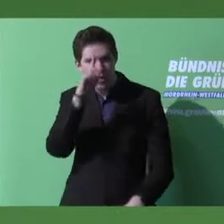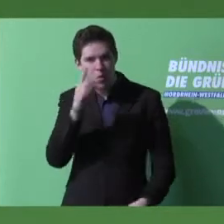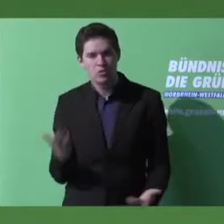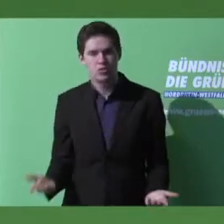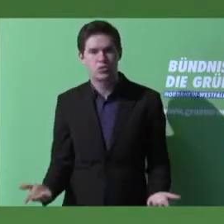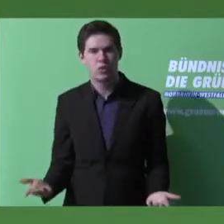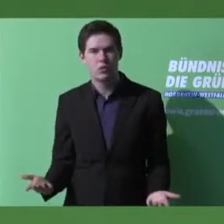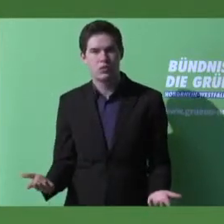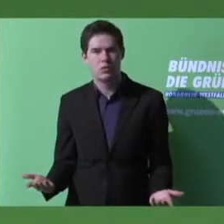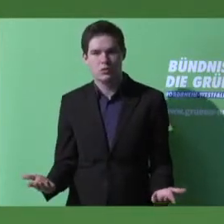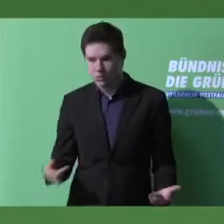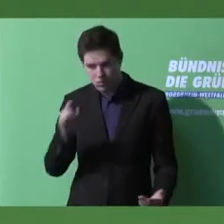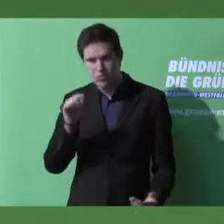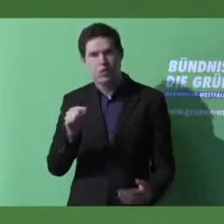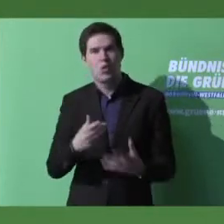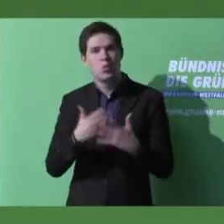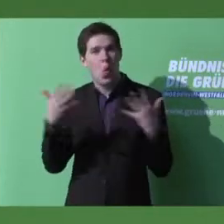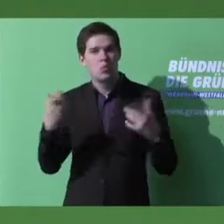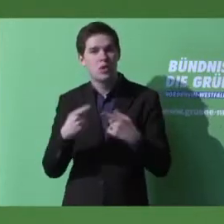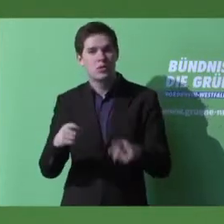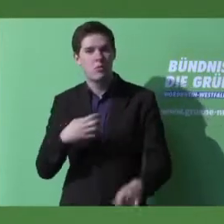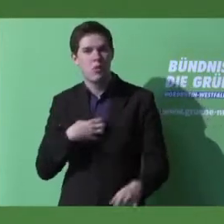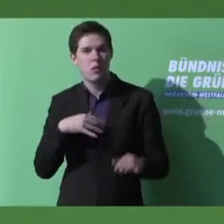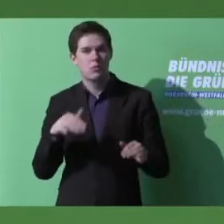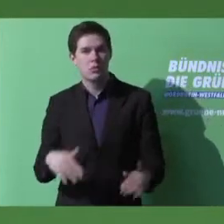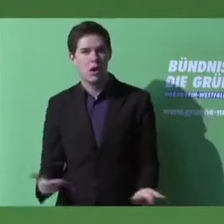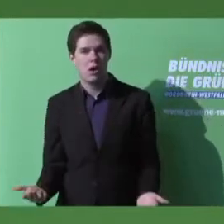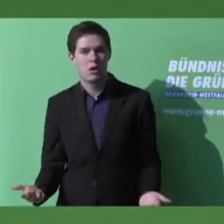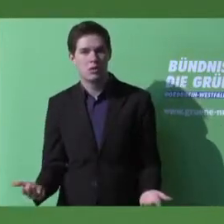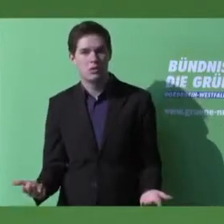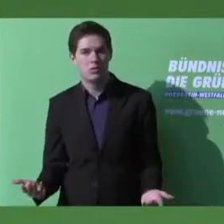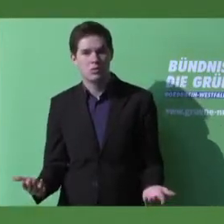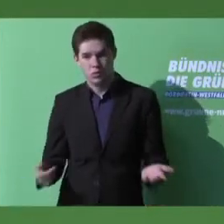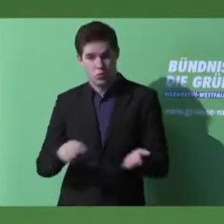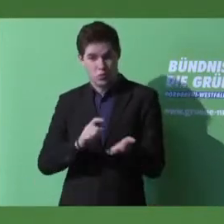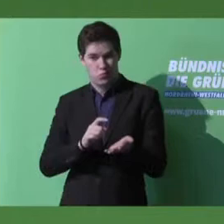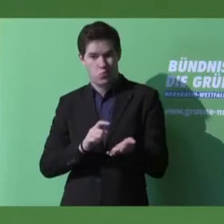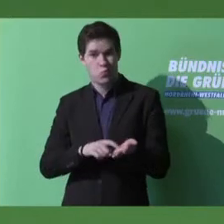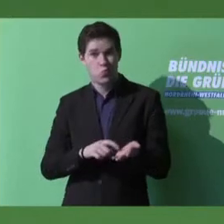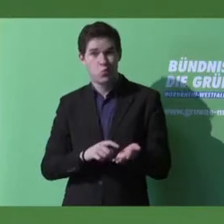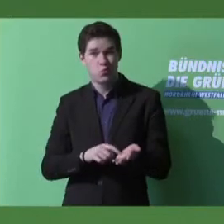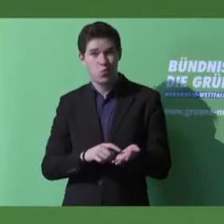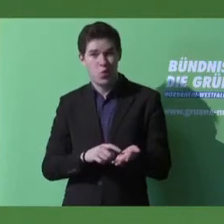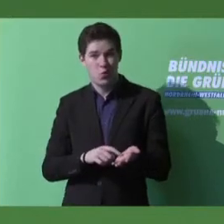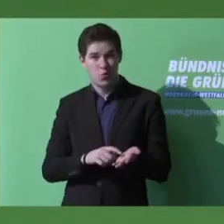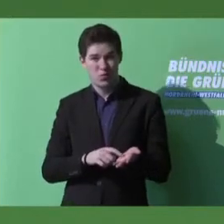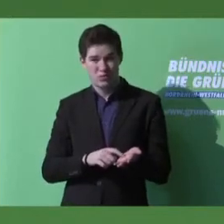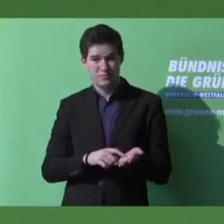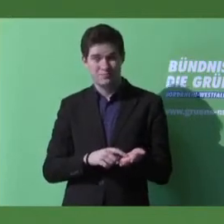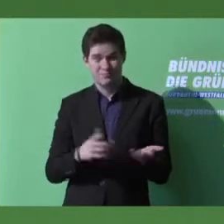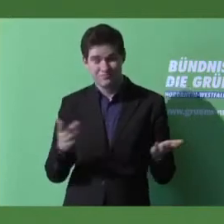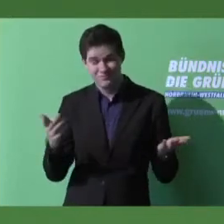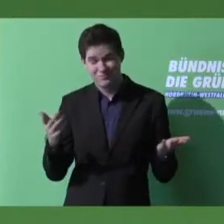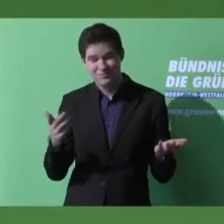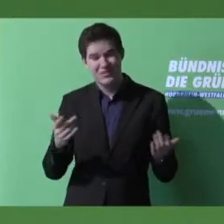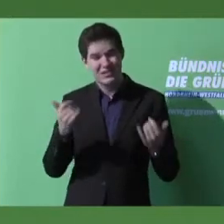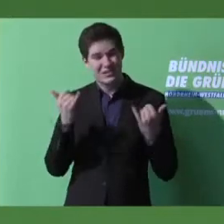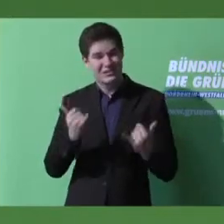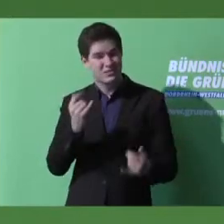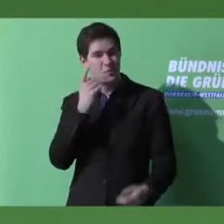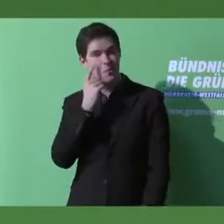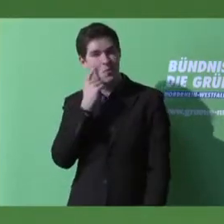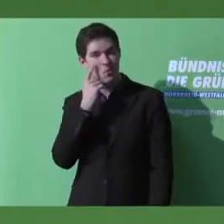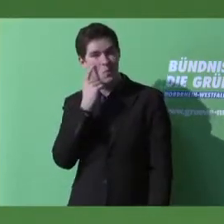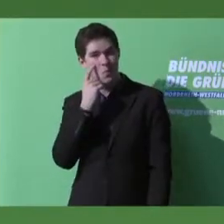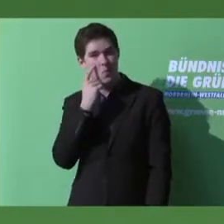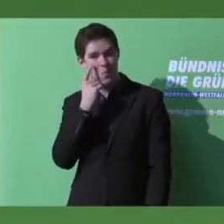Und damit haben wir ein ganz anderes Problem. Wir haben nämlich das Problem, dass es offensichtlich